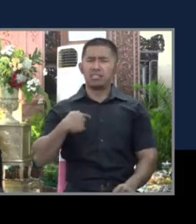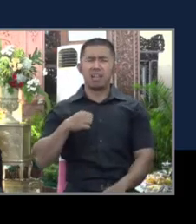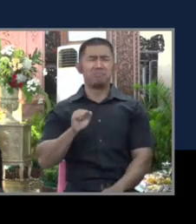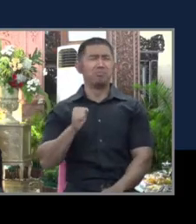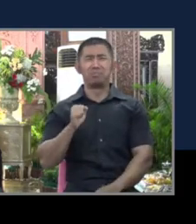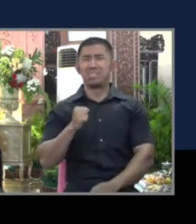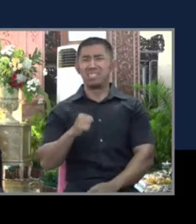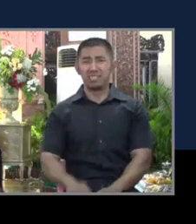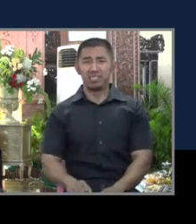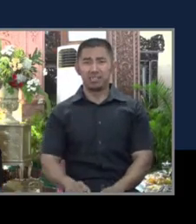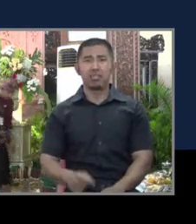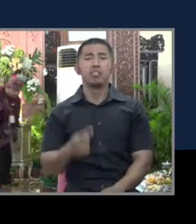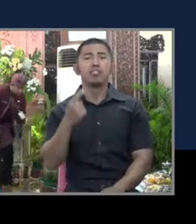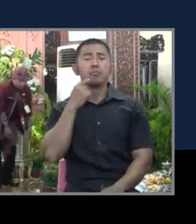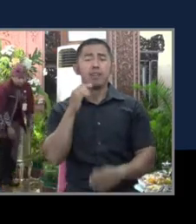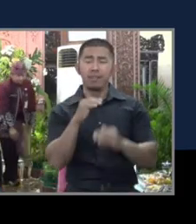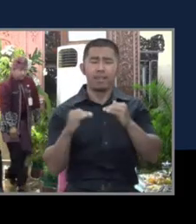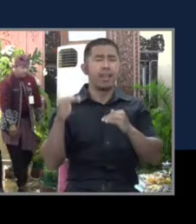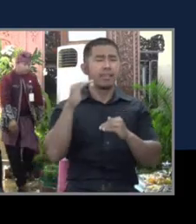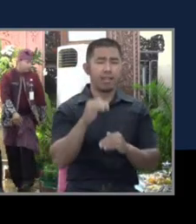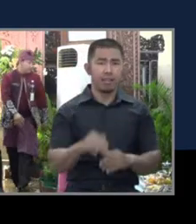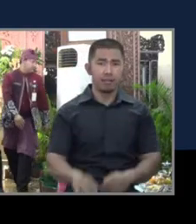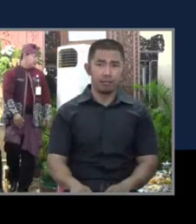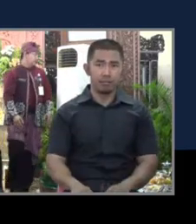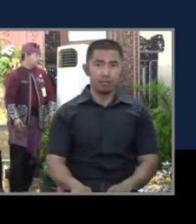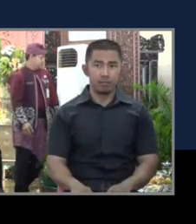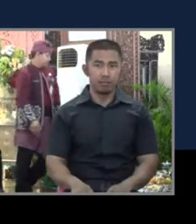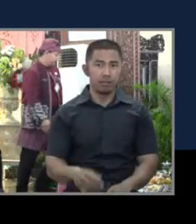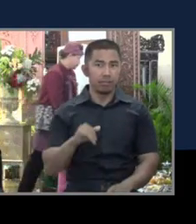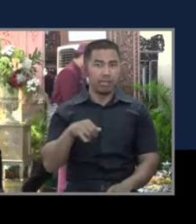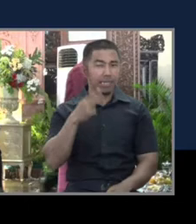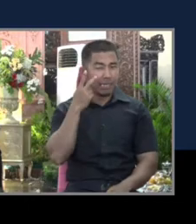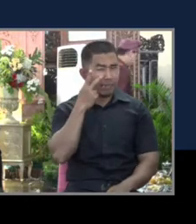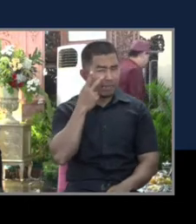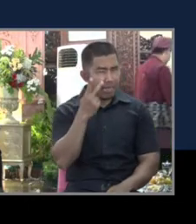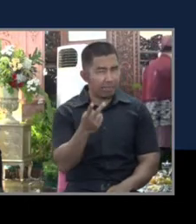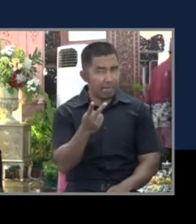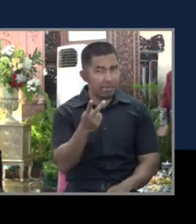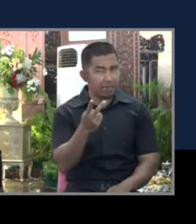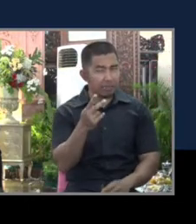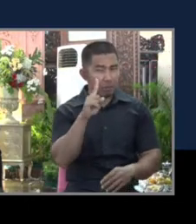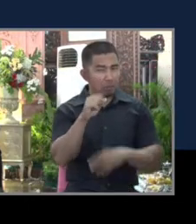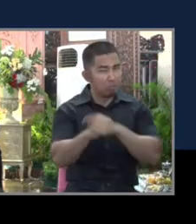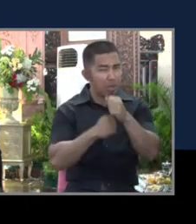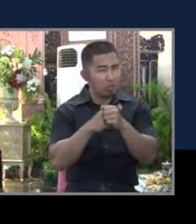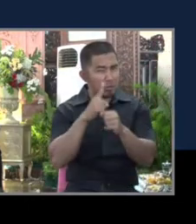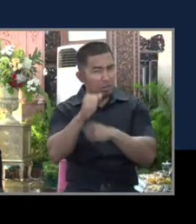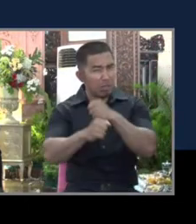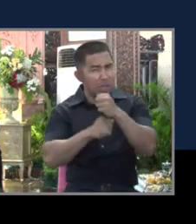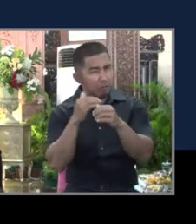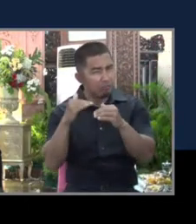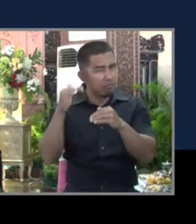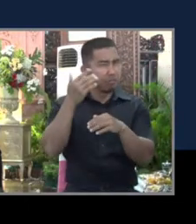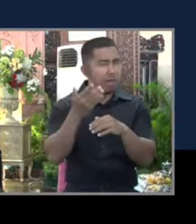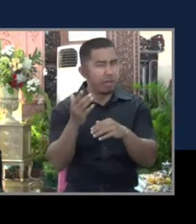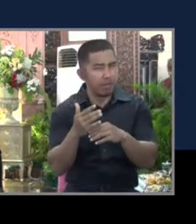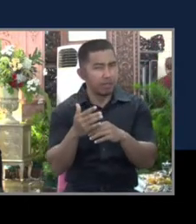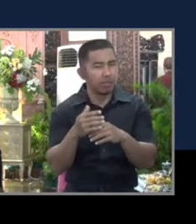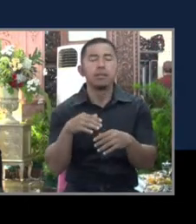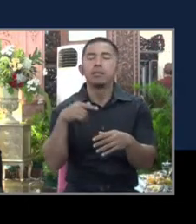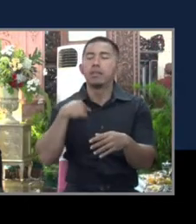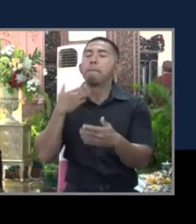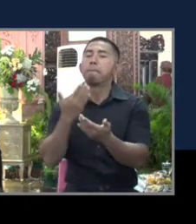wis diundakke. Jadi kelihatan progresnya setiap tahun. Ini nanti DPRD di kabupaten tolong